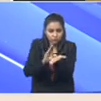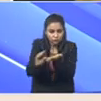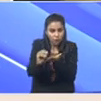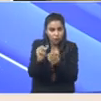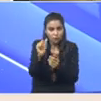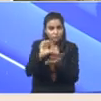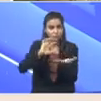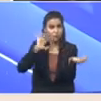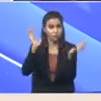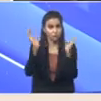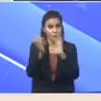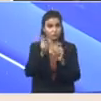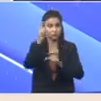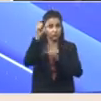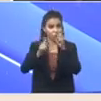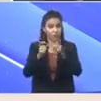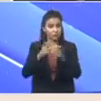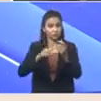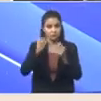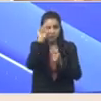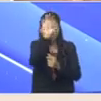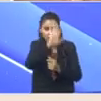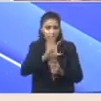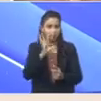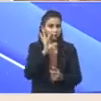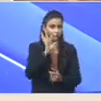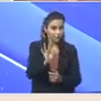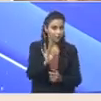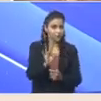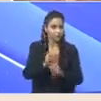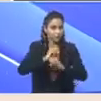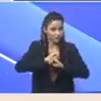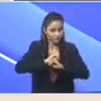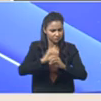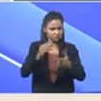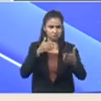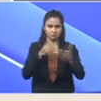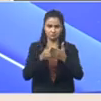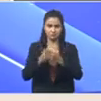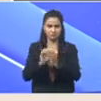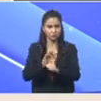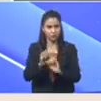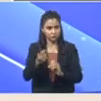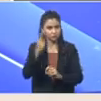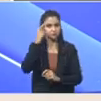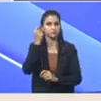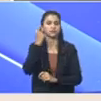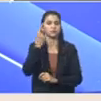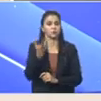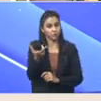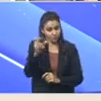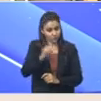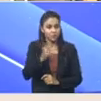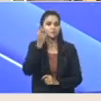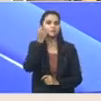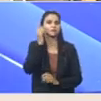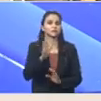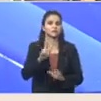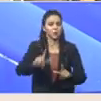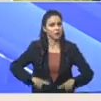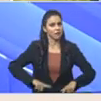के लोगों ने भारत के सत्य और अहिंसा के संदेश को समझा, उसे फिर से जाना, उसे